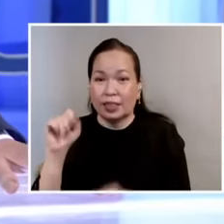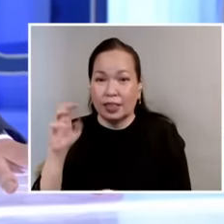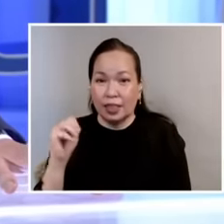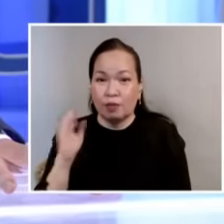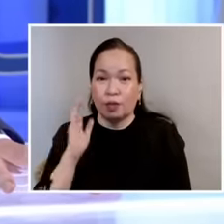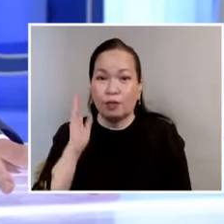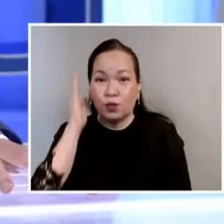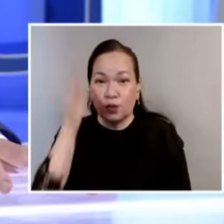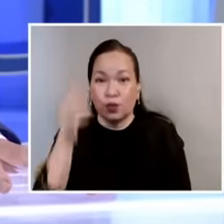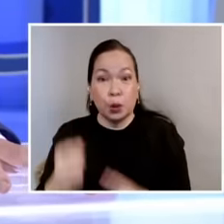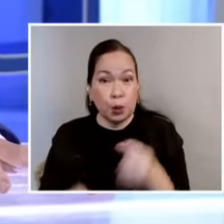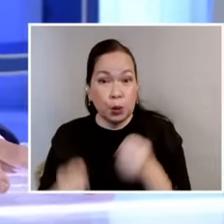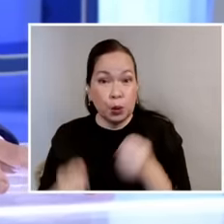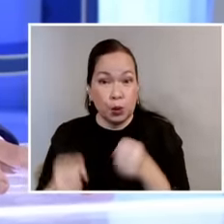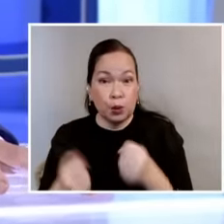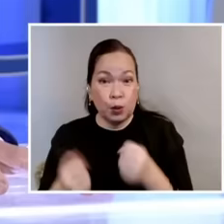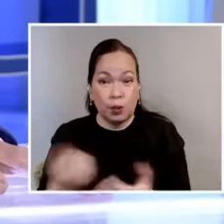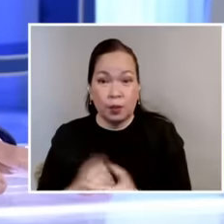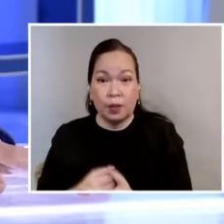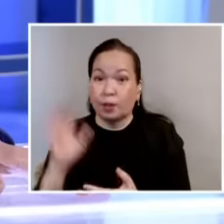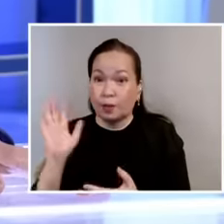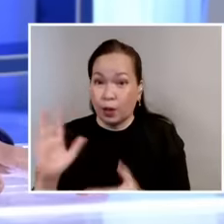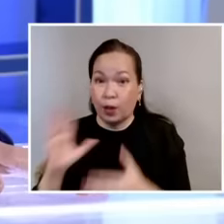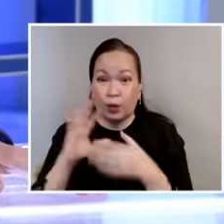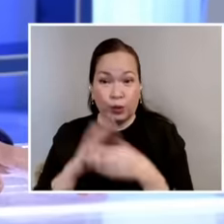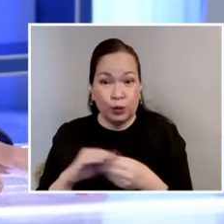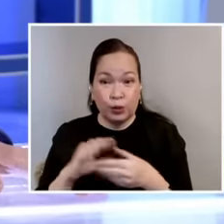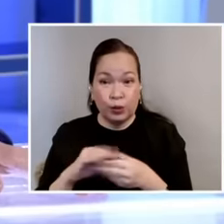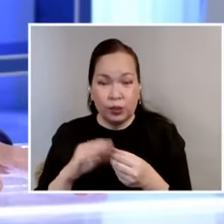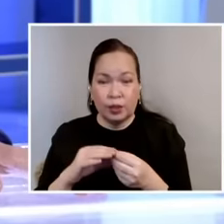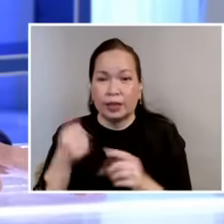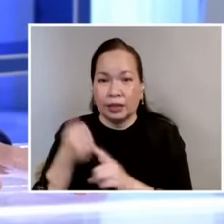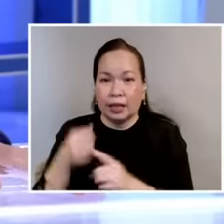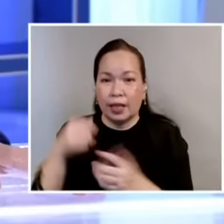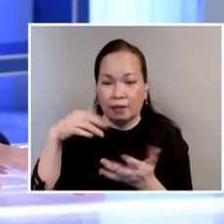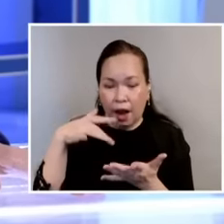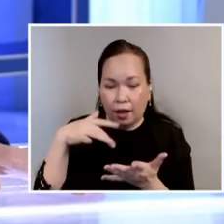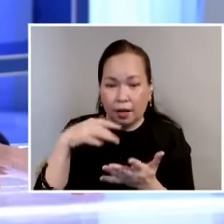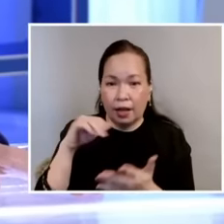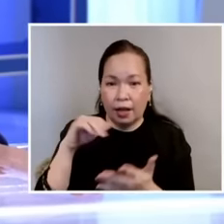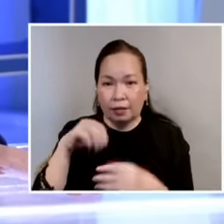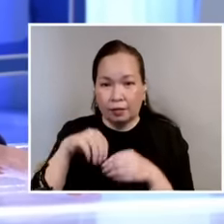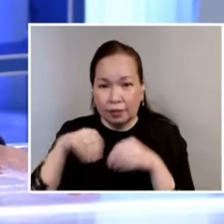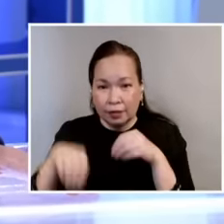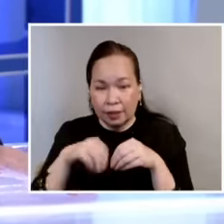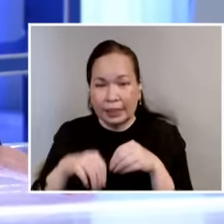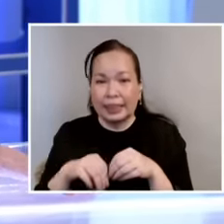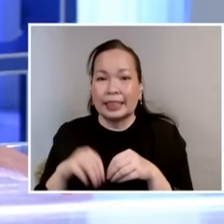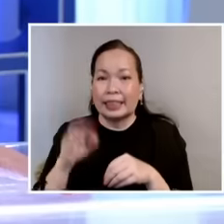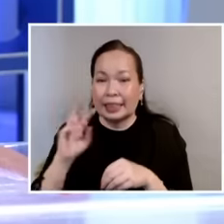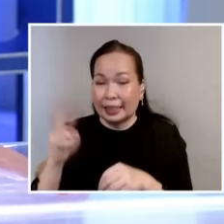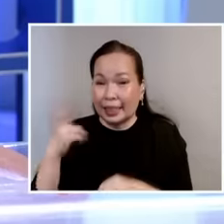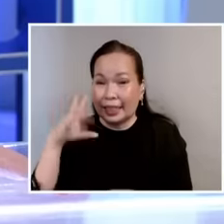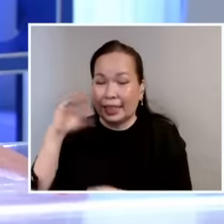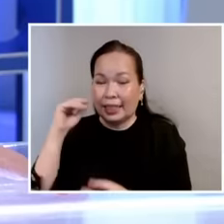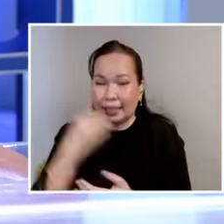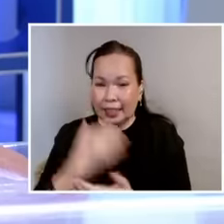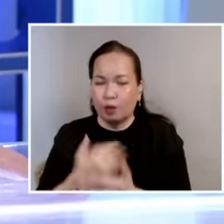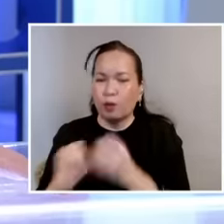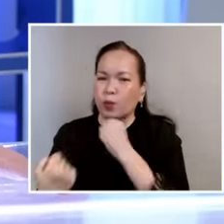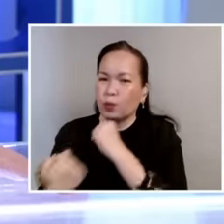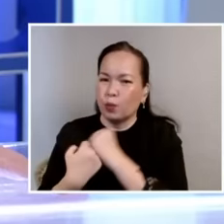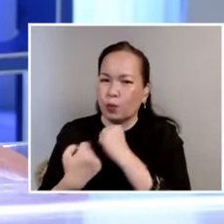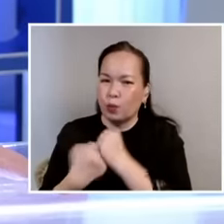gagatasan na rin niya yun. At kwento niya, nag-aaral na rin ng agriculture ang pangalawa niyang anak para makatulong sa kanilang